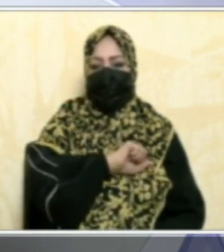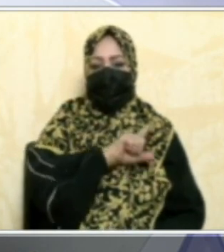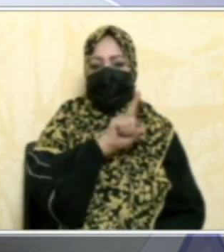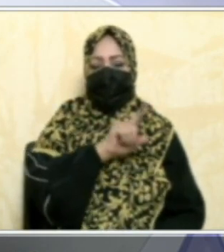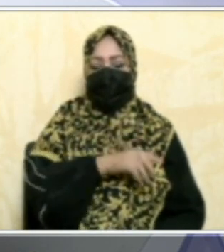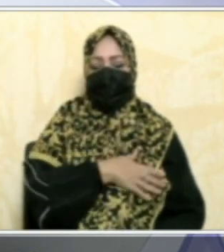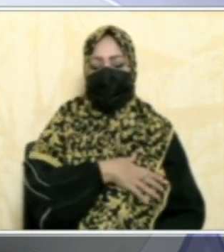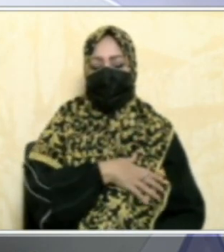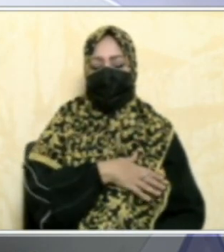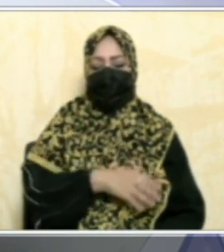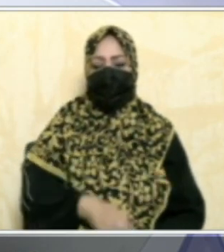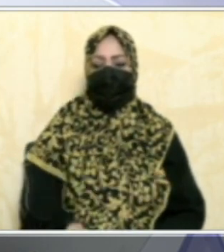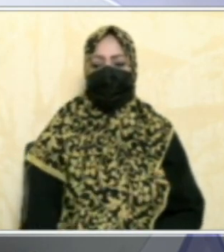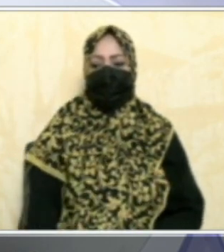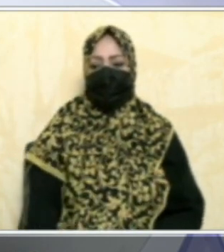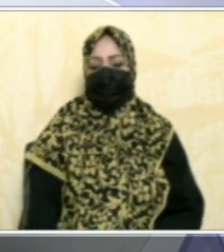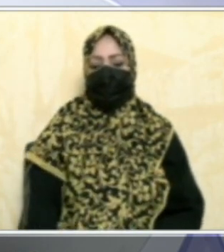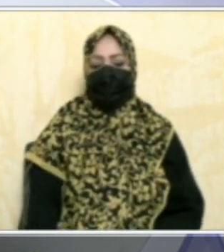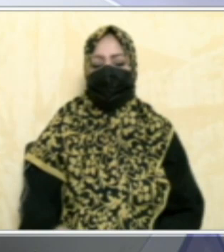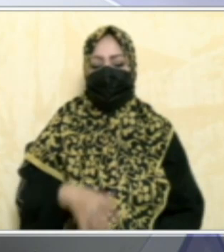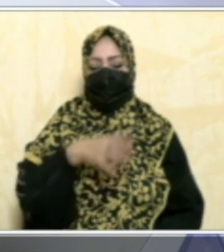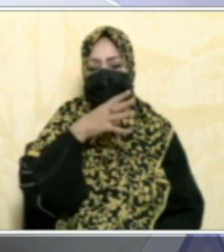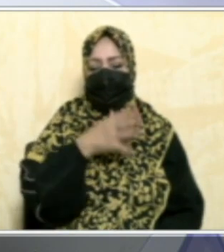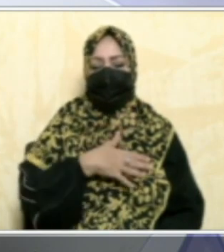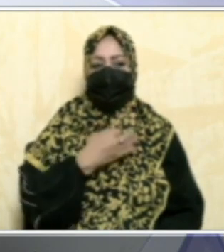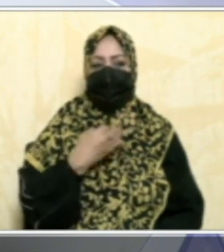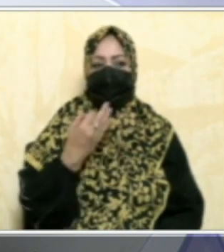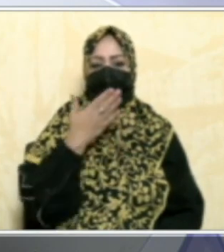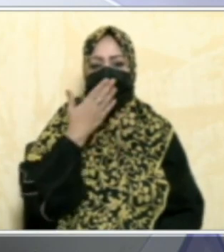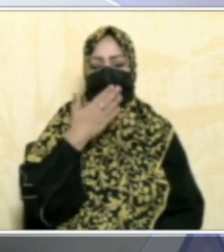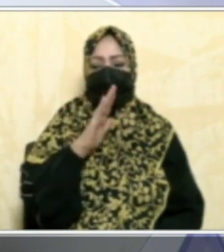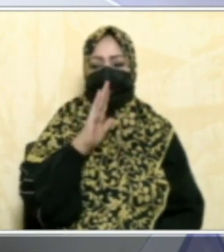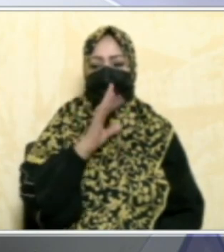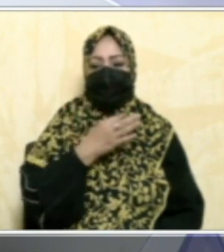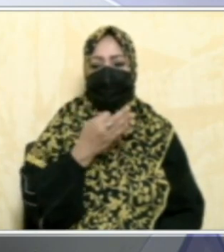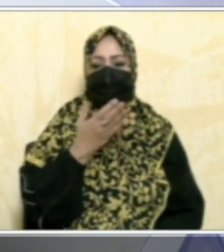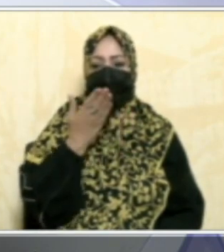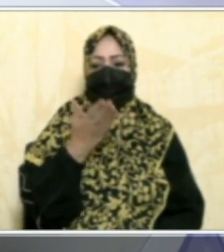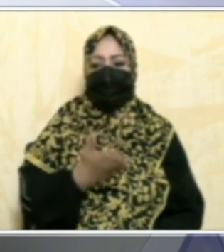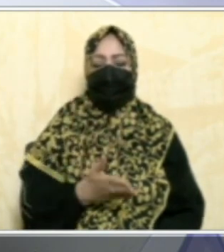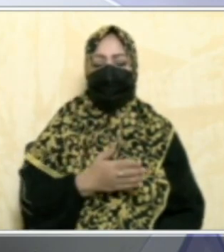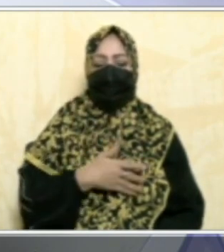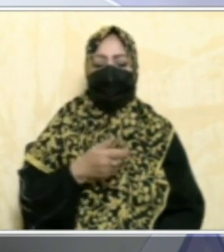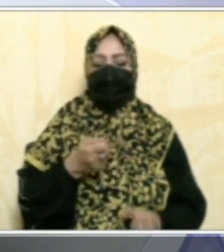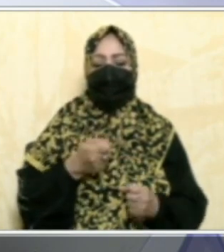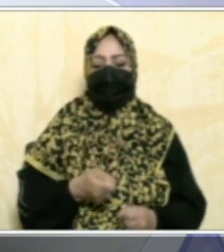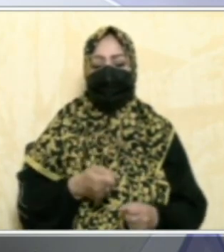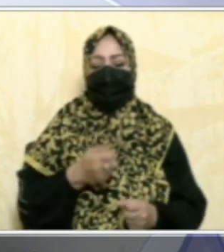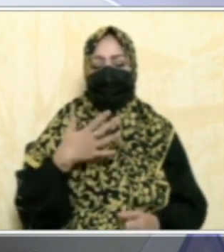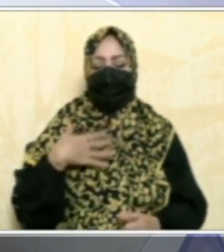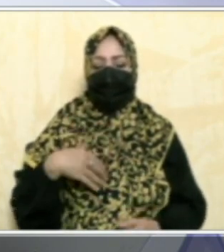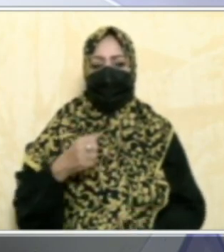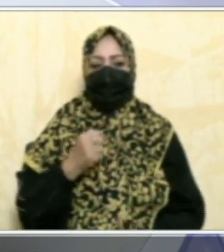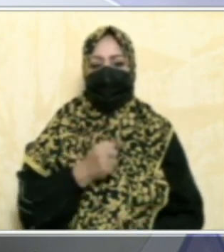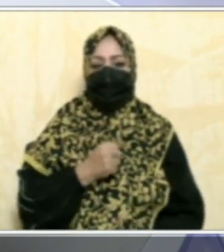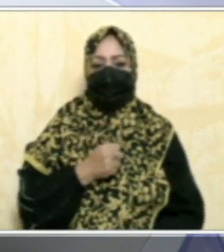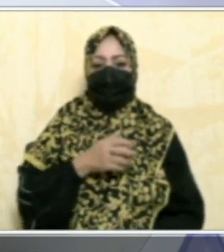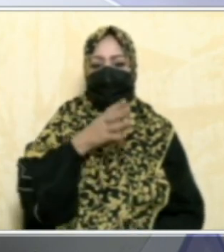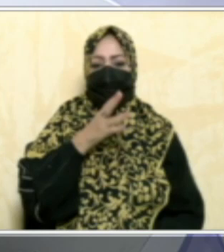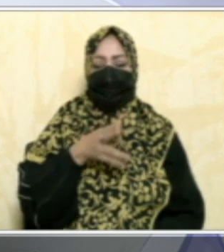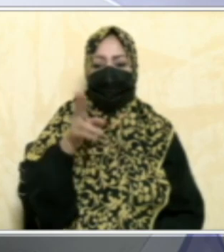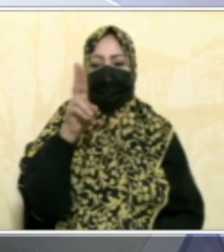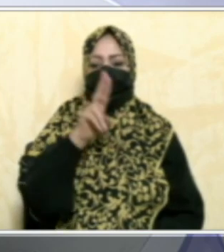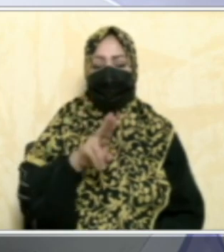الحال؟ الله يبارك فيك يا أخ أحمد تفضل. الله يسلمك ويبارك فيك. شيخ عبد الرحمن نبي نسأل أنا على شرعية